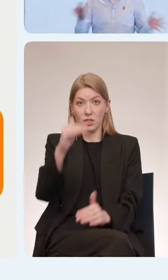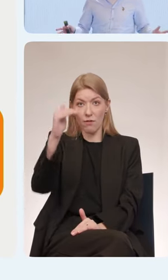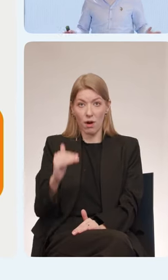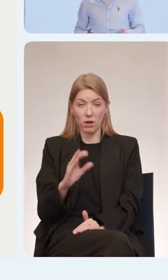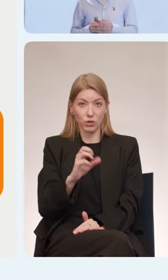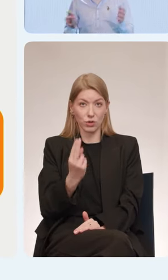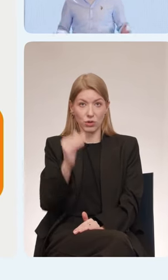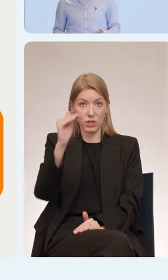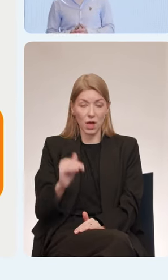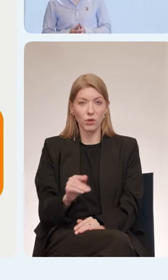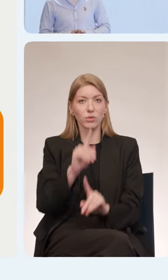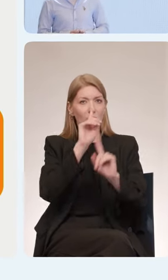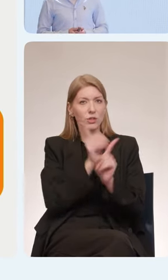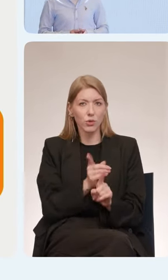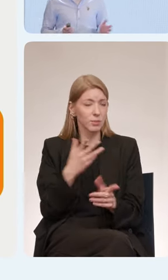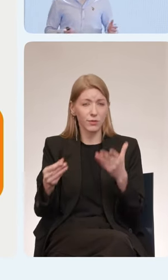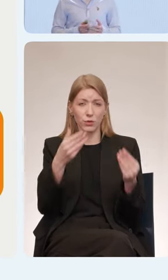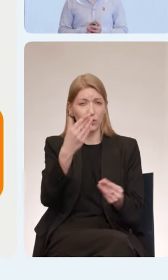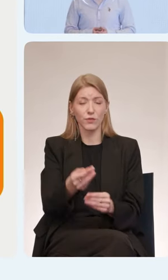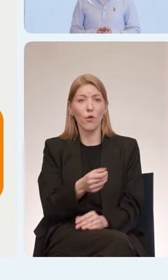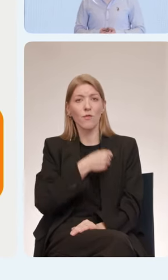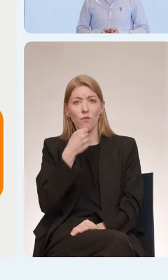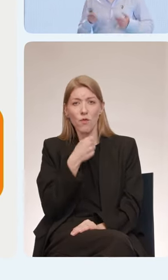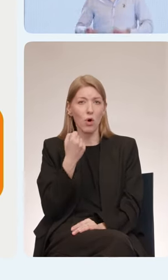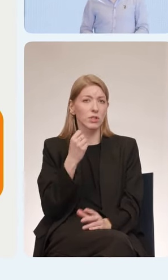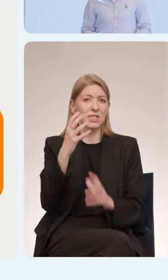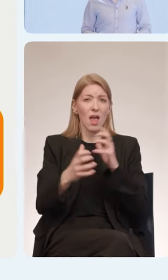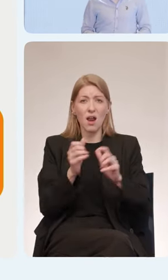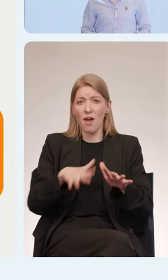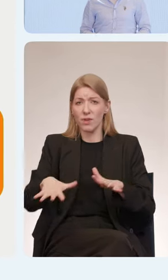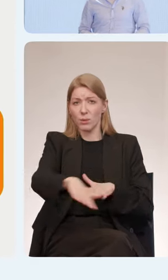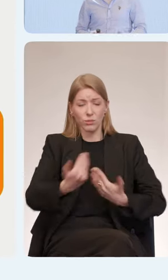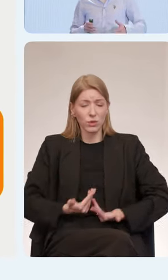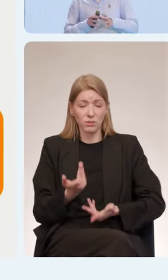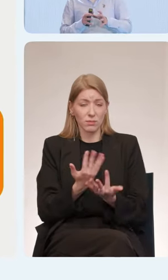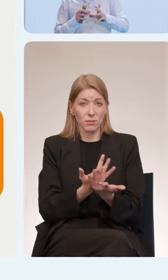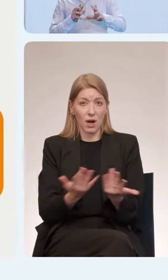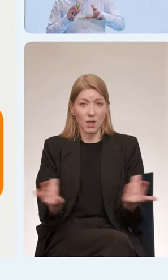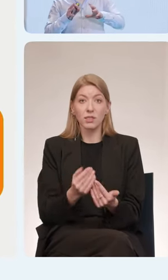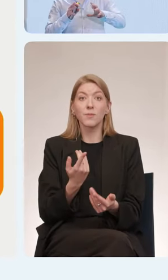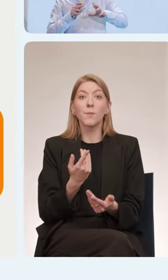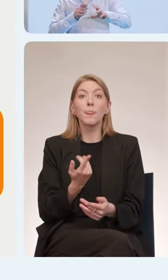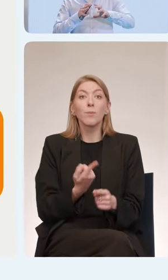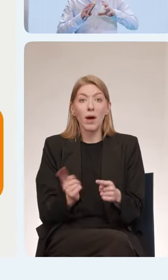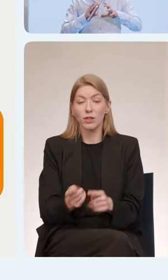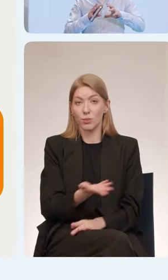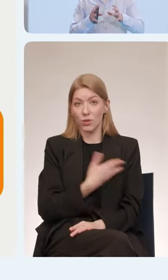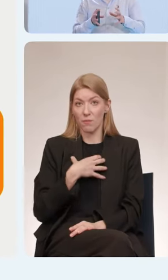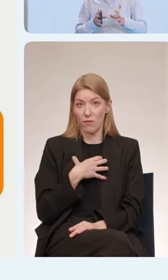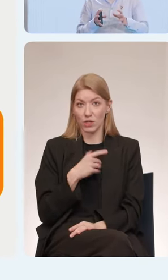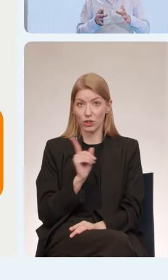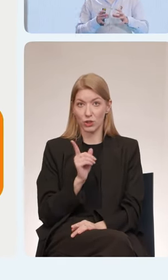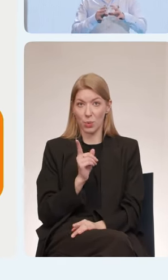разных особенностей, разного возраста, географии и так далее. Именно поэтому нам важно, чтобы все эти люди могли существовать